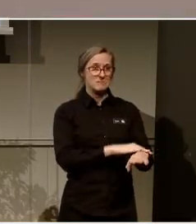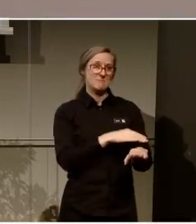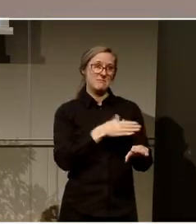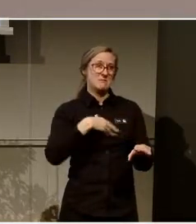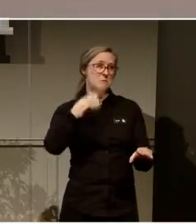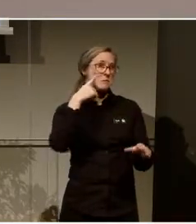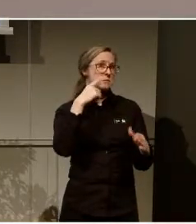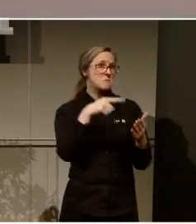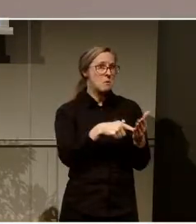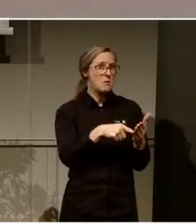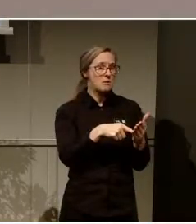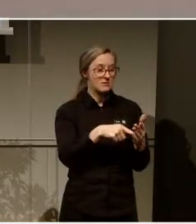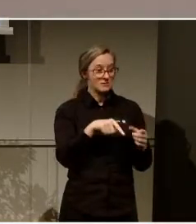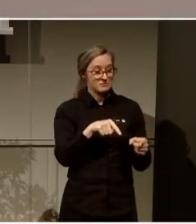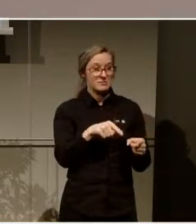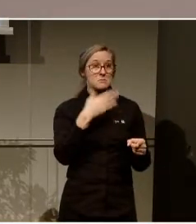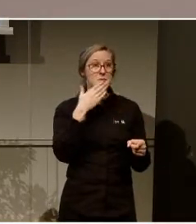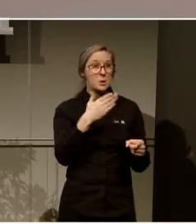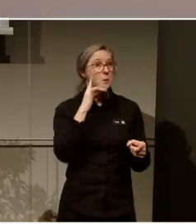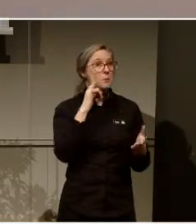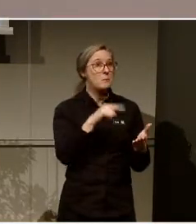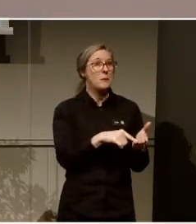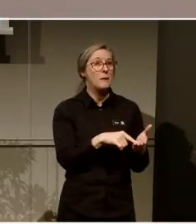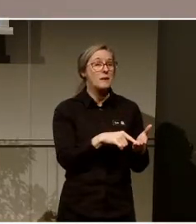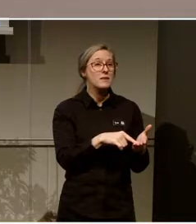Ett bra mål